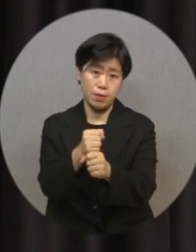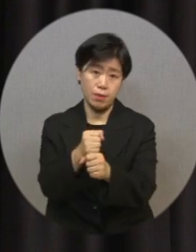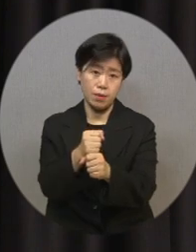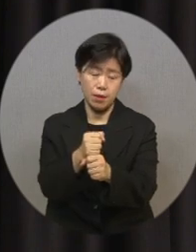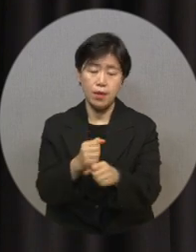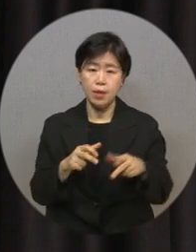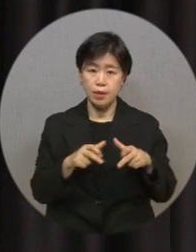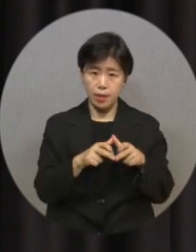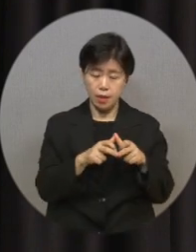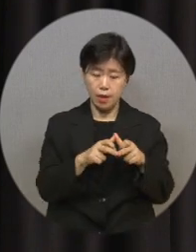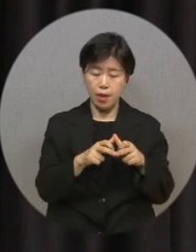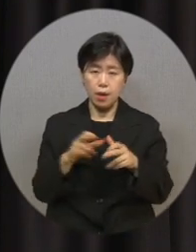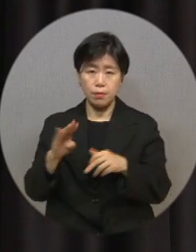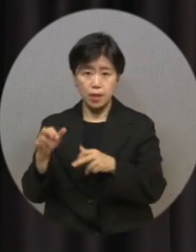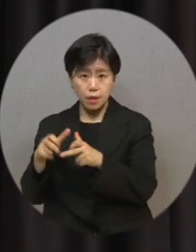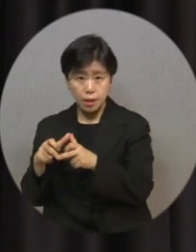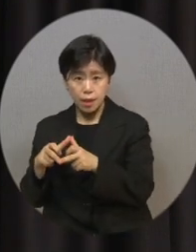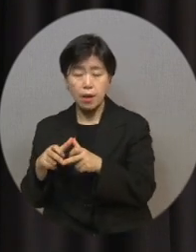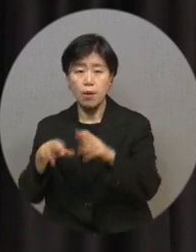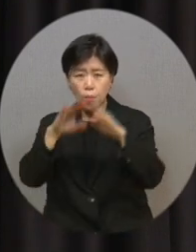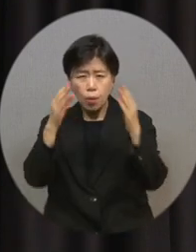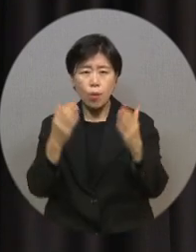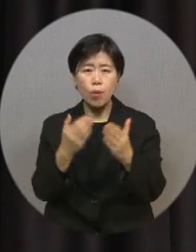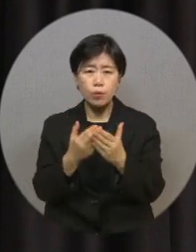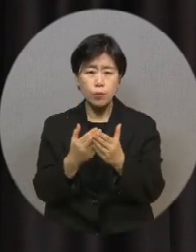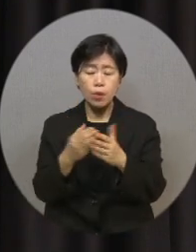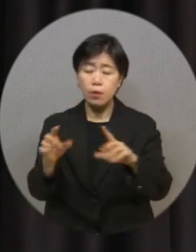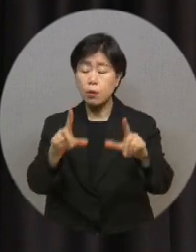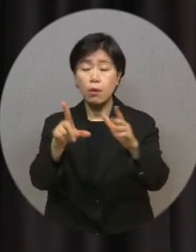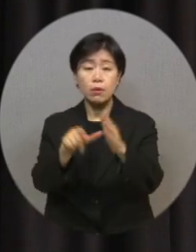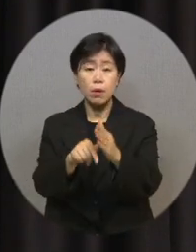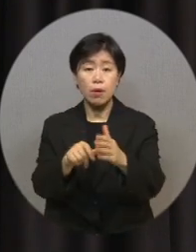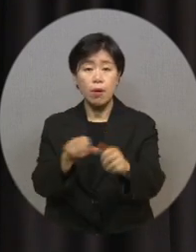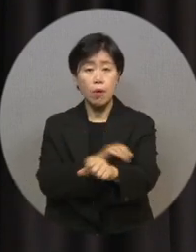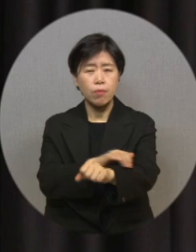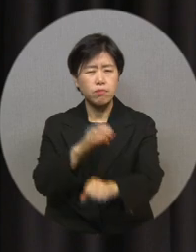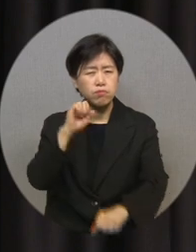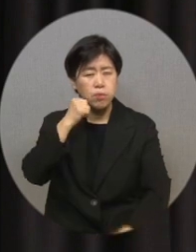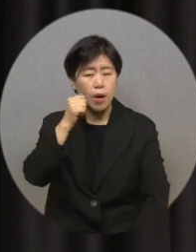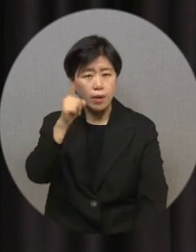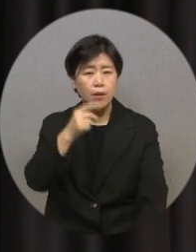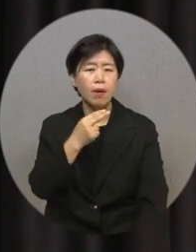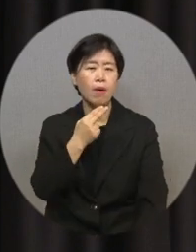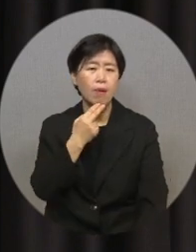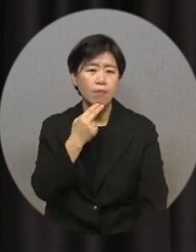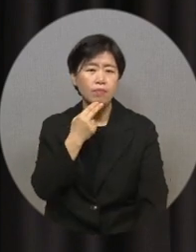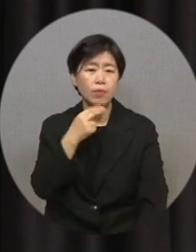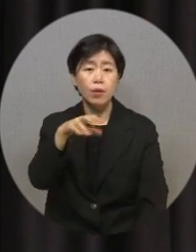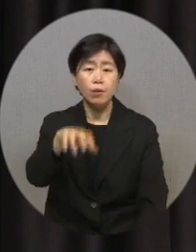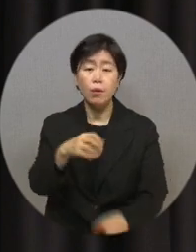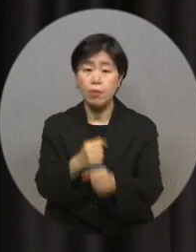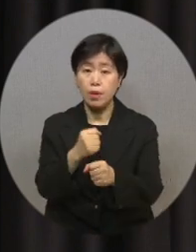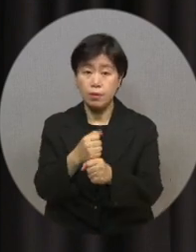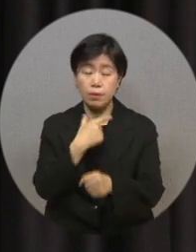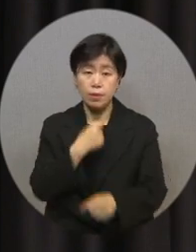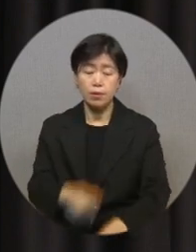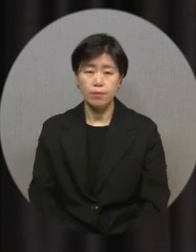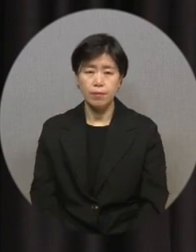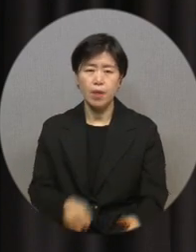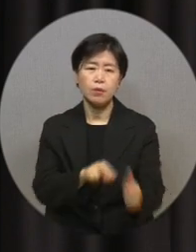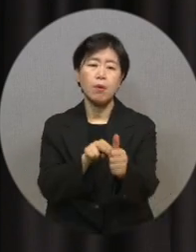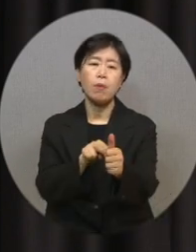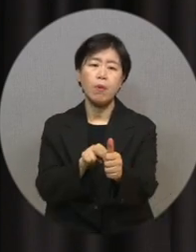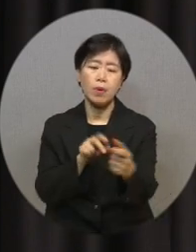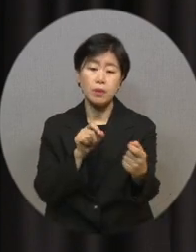비장애인이나 장애인 모두가 어떤 접근에 있어서 어려움이 없는 정보 접근도 사실은 다 포함이 되는 거거든요 그래서 그런